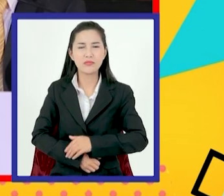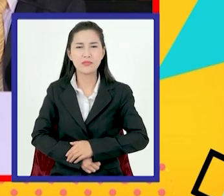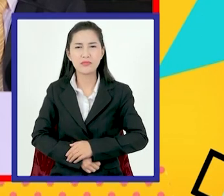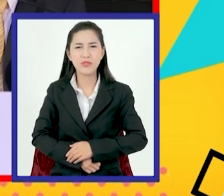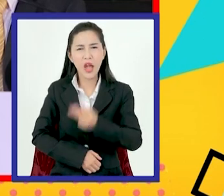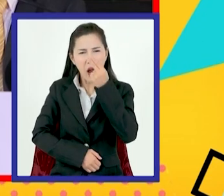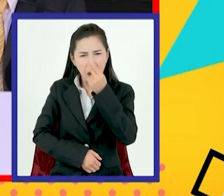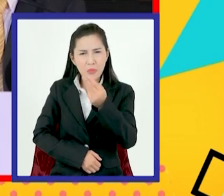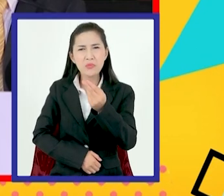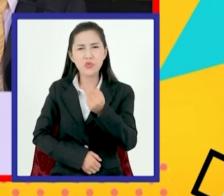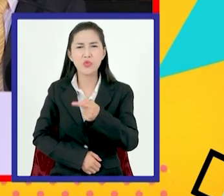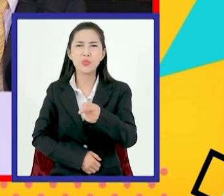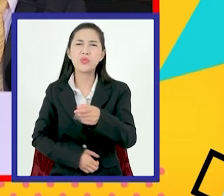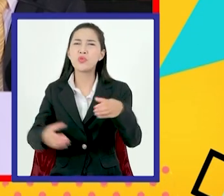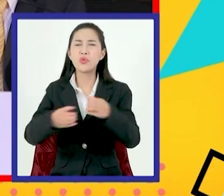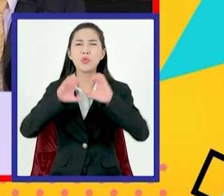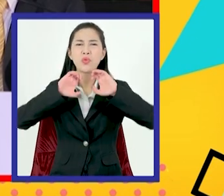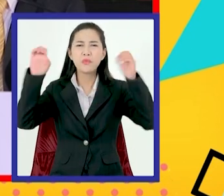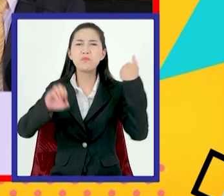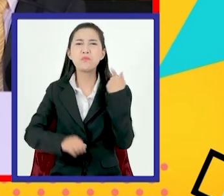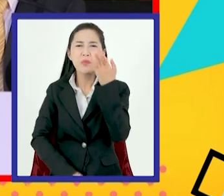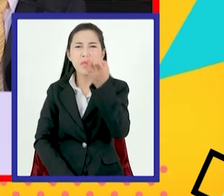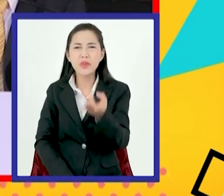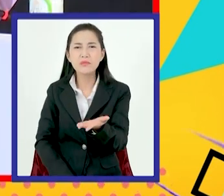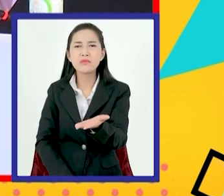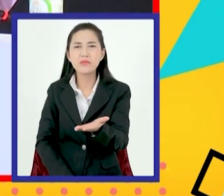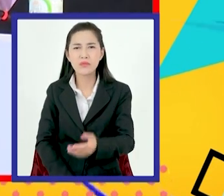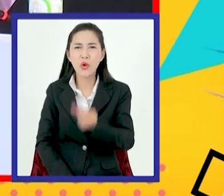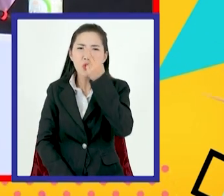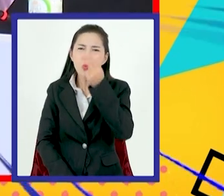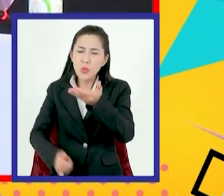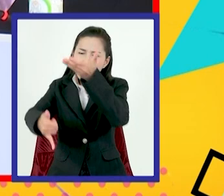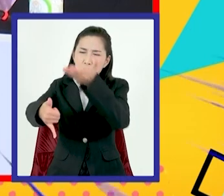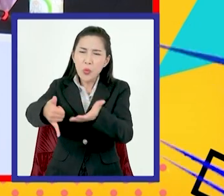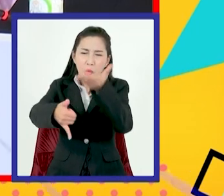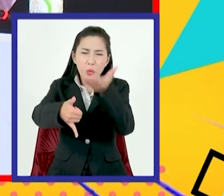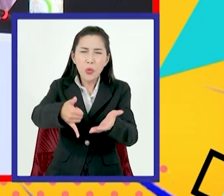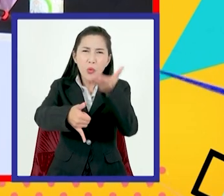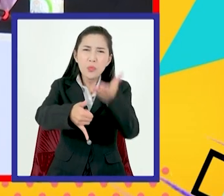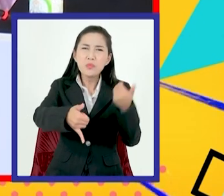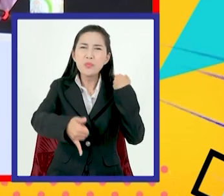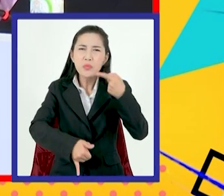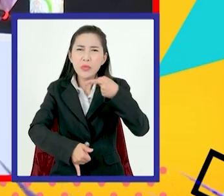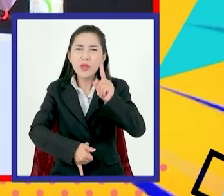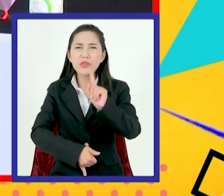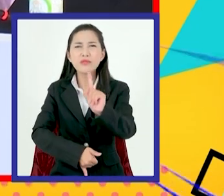เนี่ยมันต้องอย่างนี้ไปอยู่กับรัฐแบนมีอะไรดูสภาพสังขารอย่างนี้มีประโยชน์อะไ